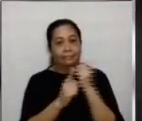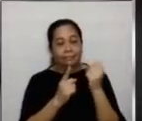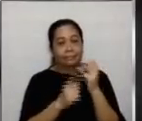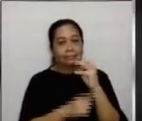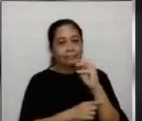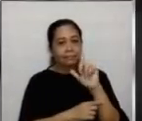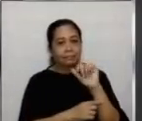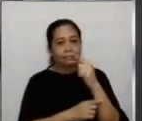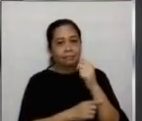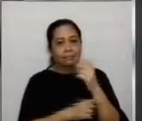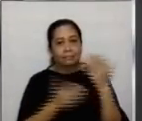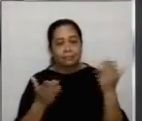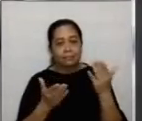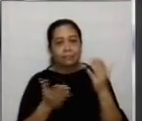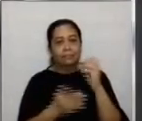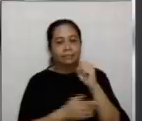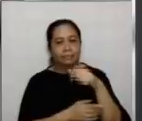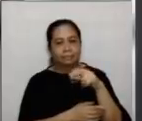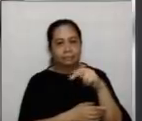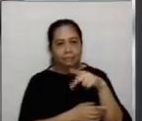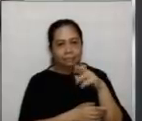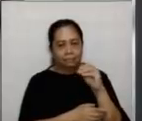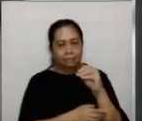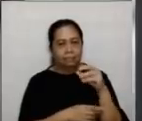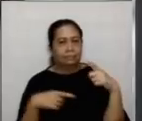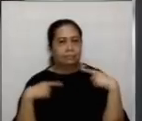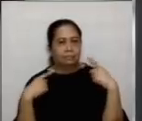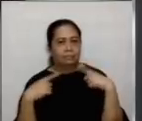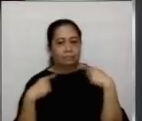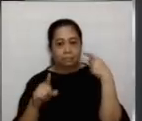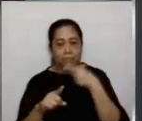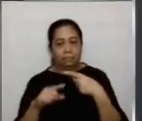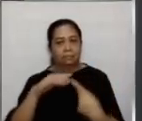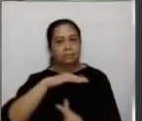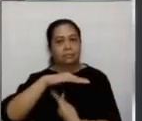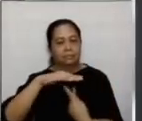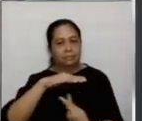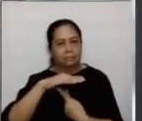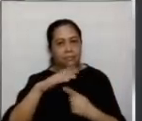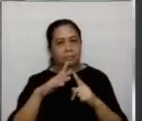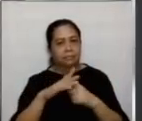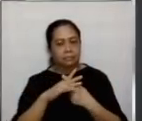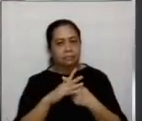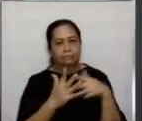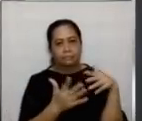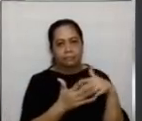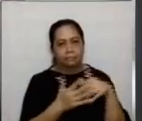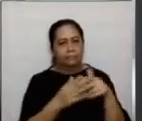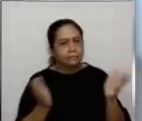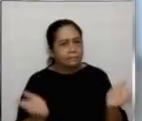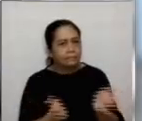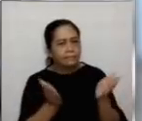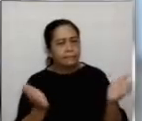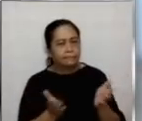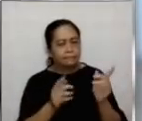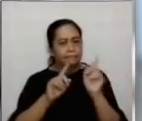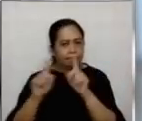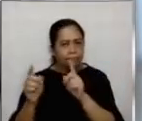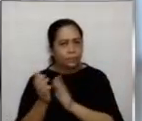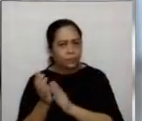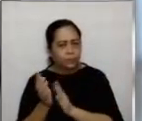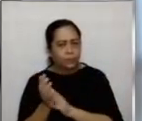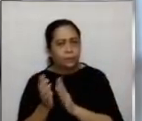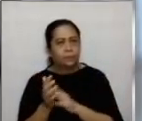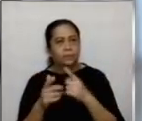Pedro, Laguna. Ang target ko po ay mga kinder, magsisimula mag-aral para ma-encourage silang pumasok. Tapos nagbigay